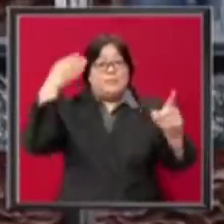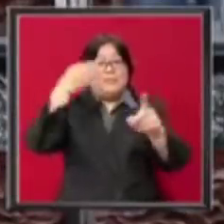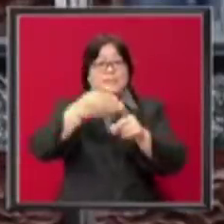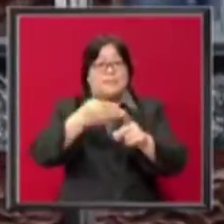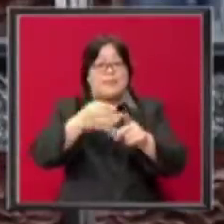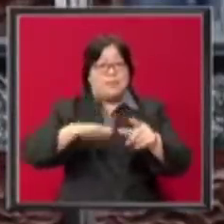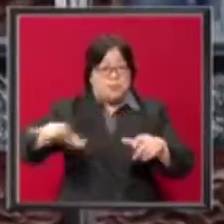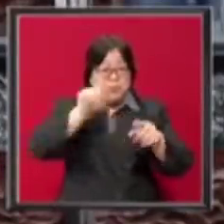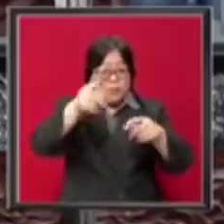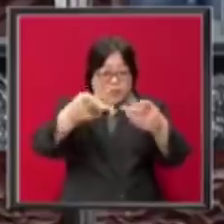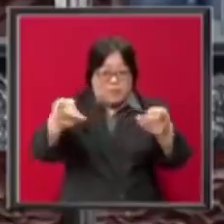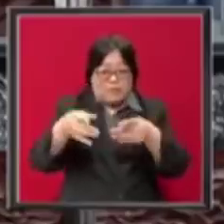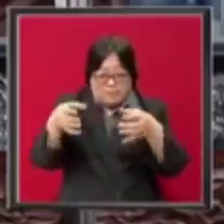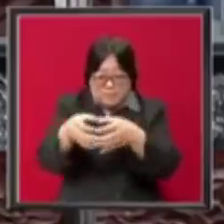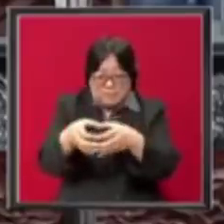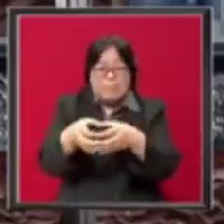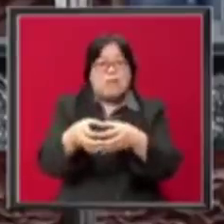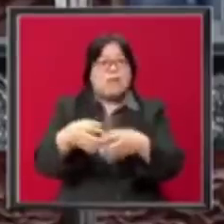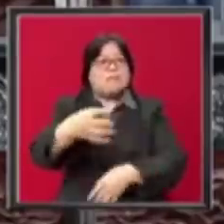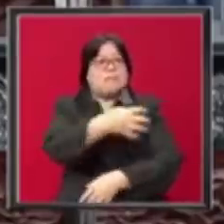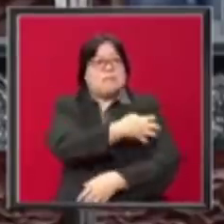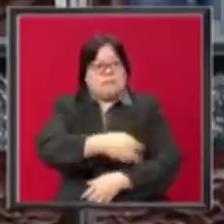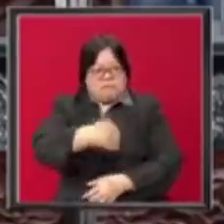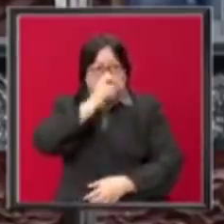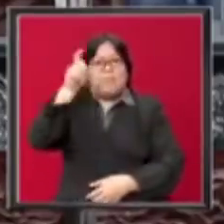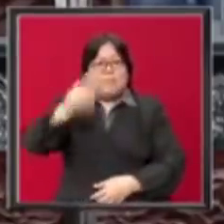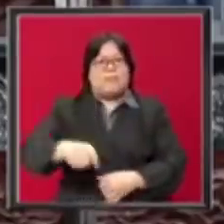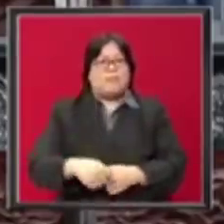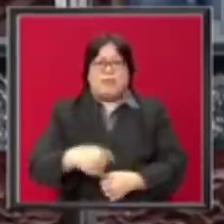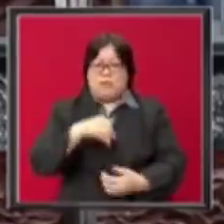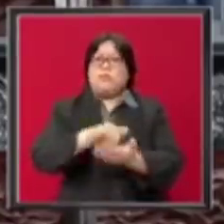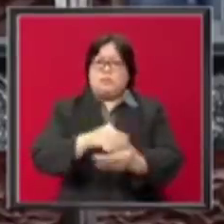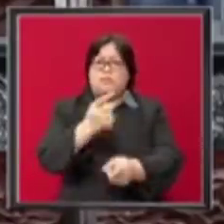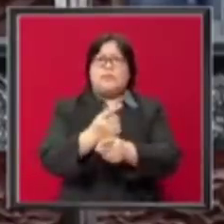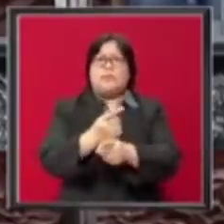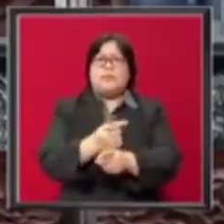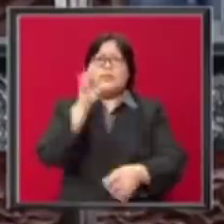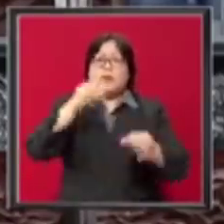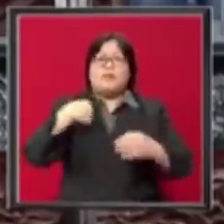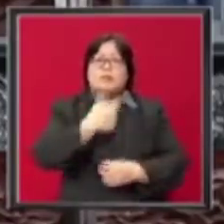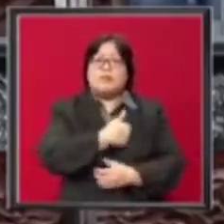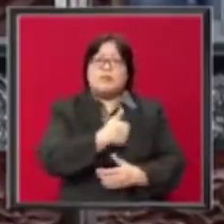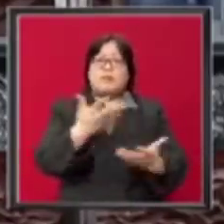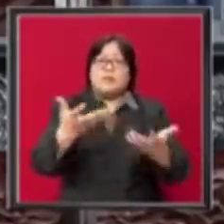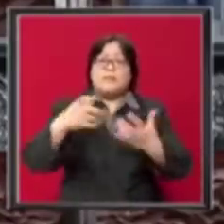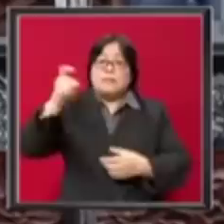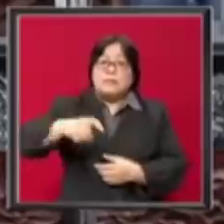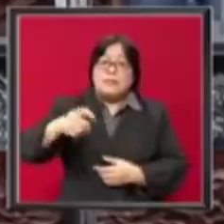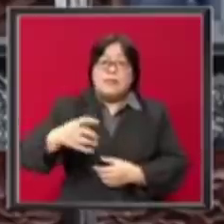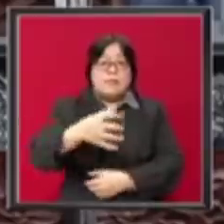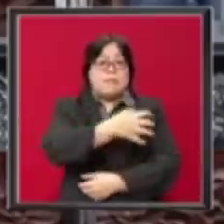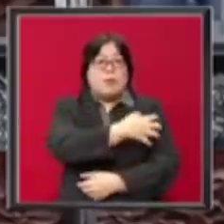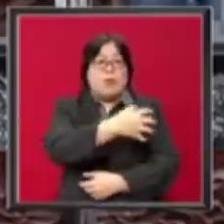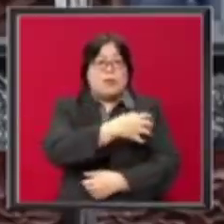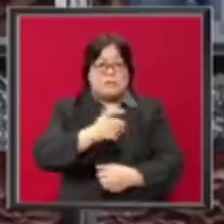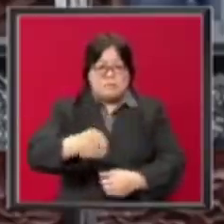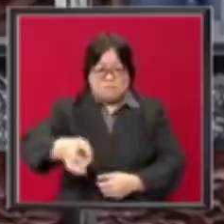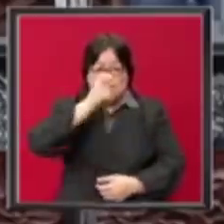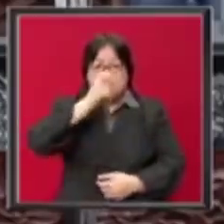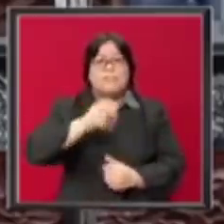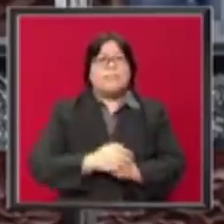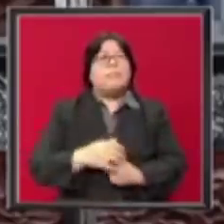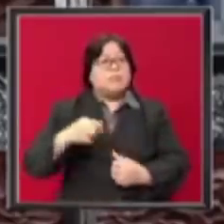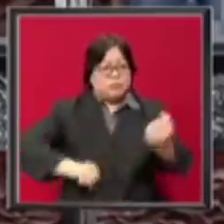hanya satu kawasan, dan enforcement yang keras. Saya tidak pertikai. Kalau nak kita nak pastikan penguatkuasaan yang